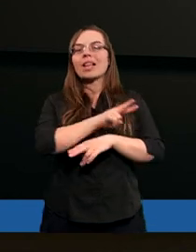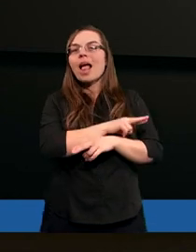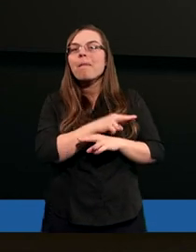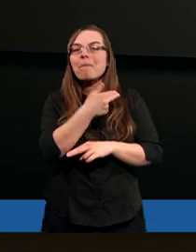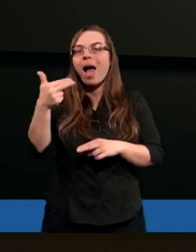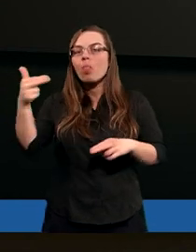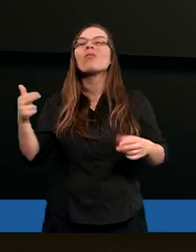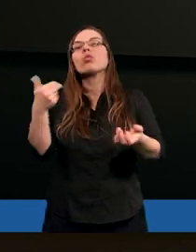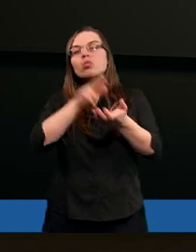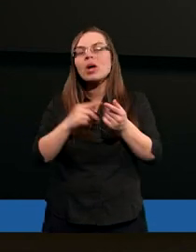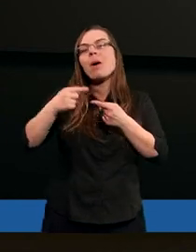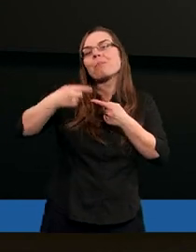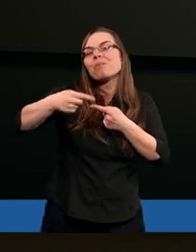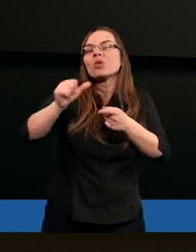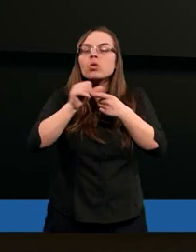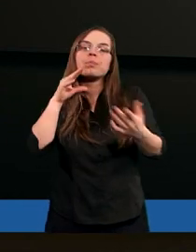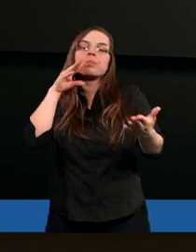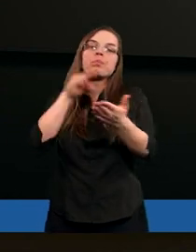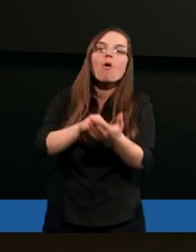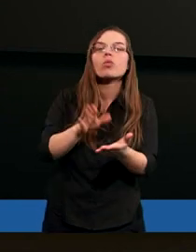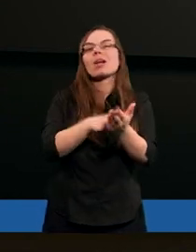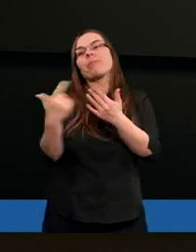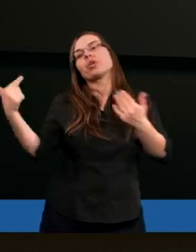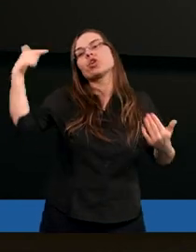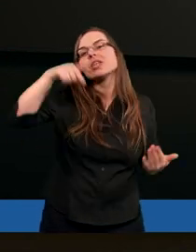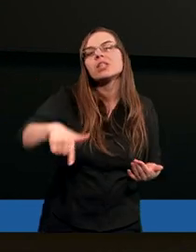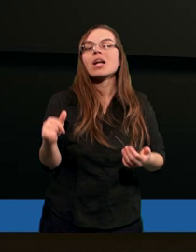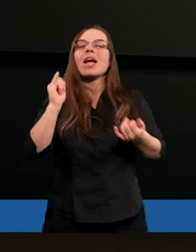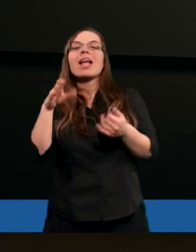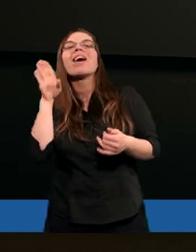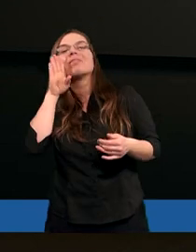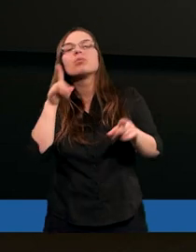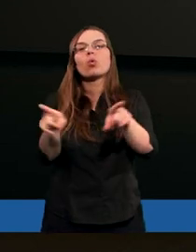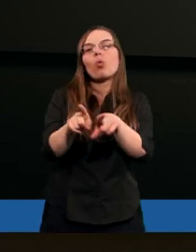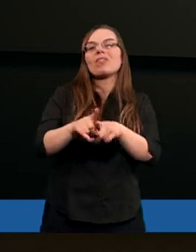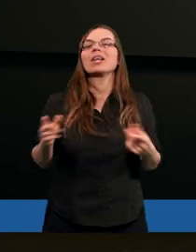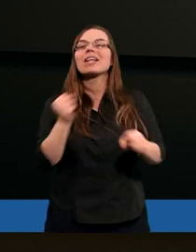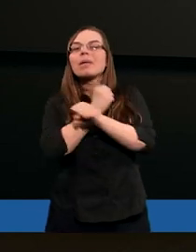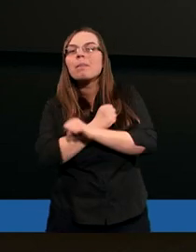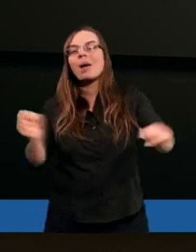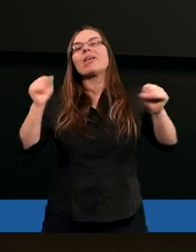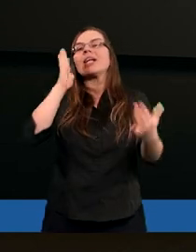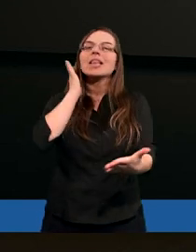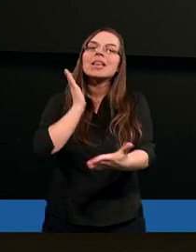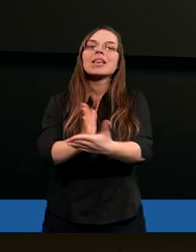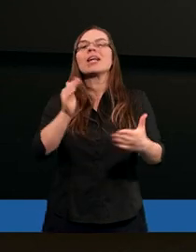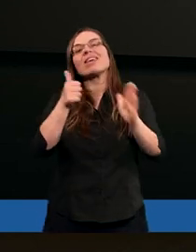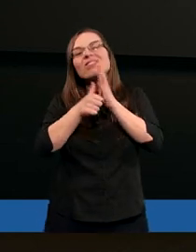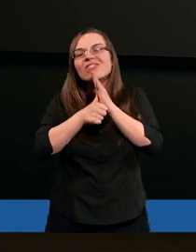które się przewijają. Powtórne przyjście, jak również zbawienie tylko,